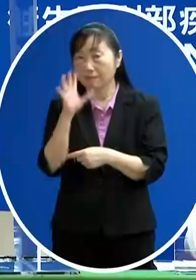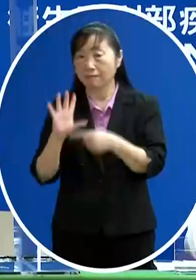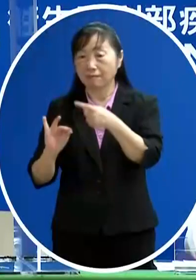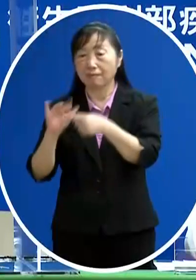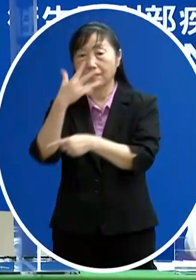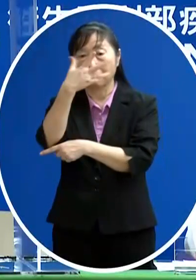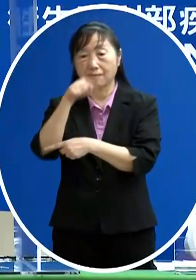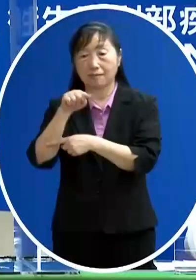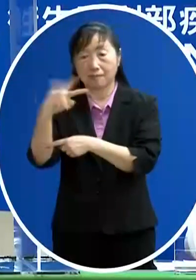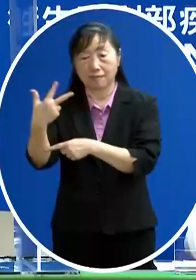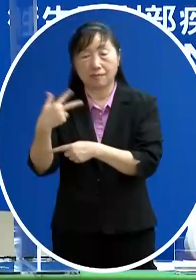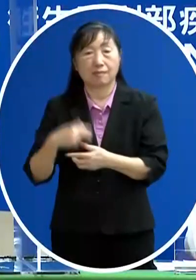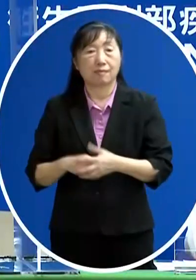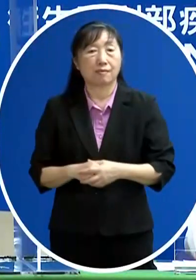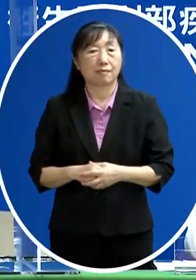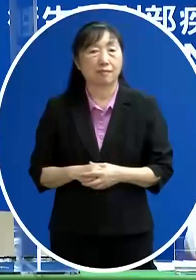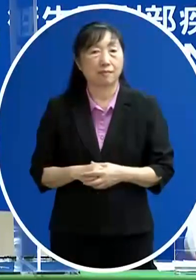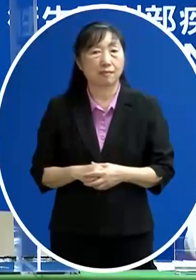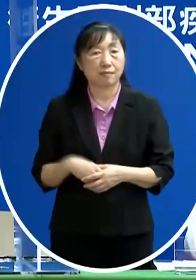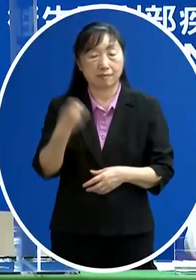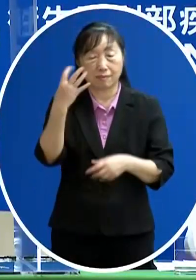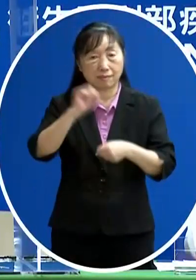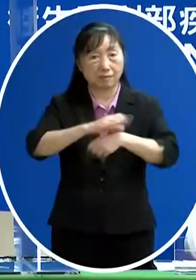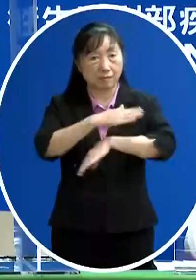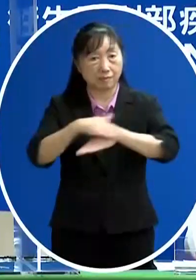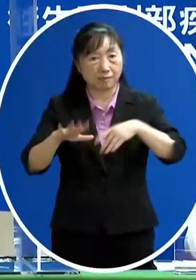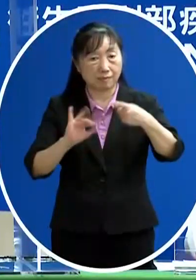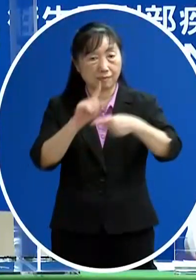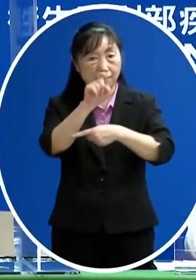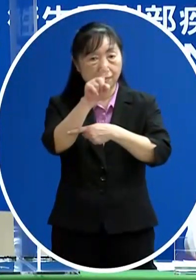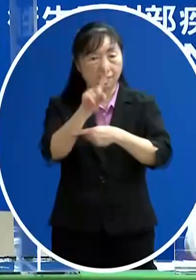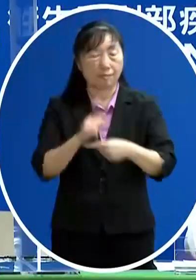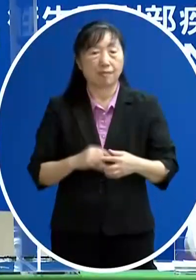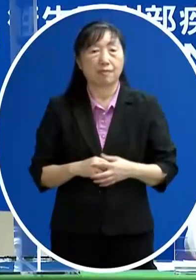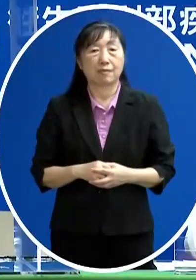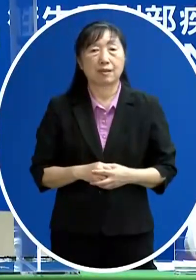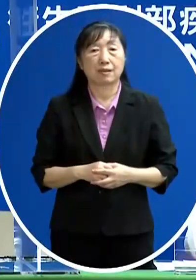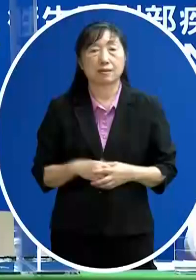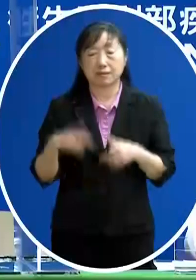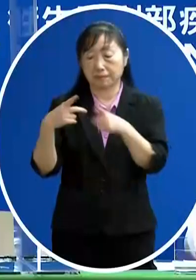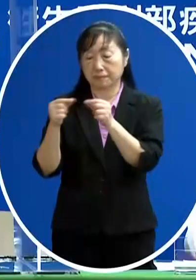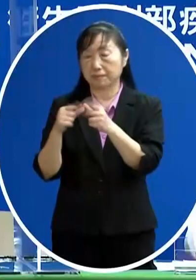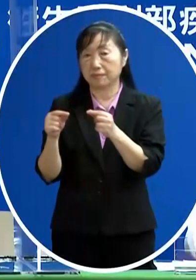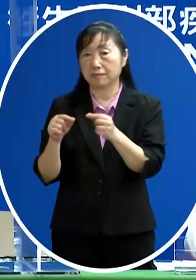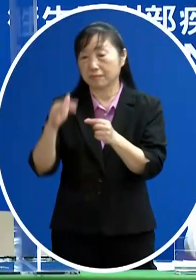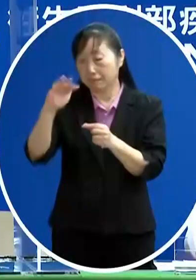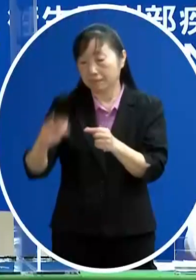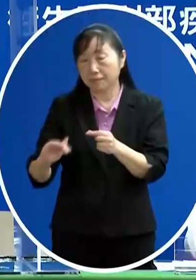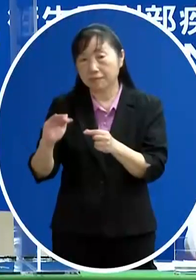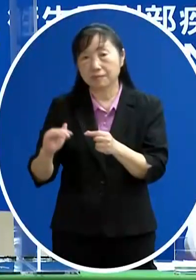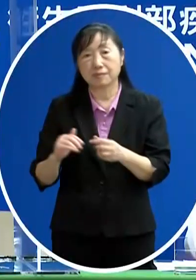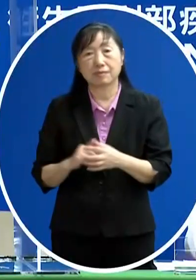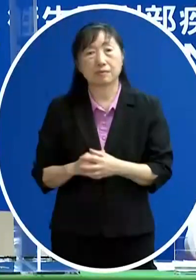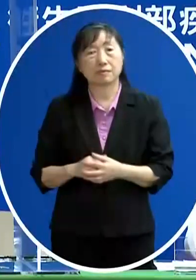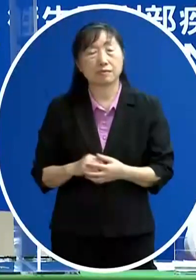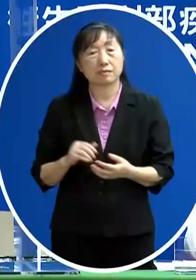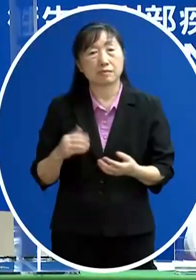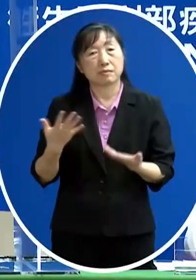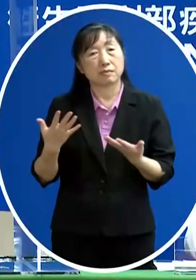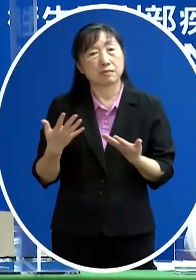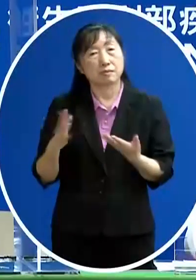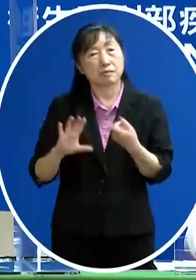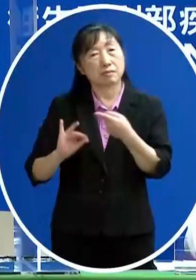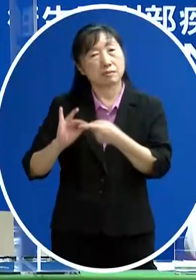到达 8.7%， 那新加坡到达 11%， 那日本很低，日本大概只有不